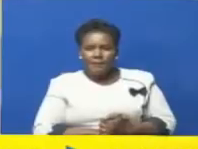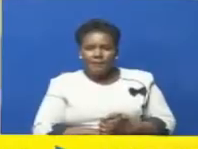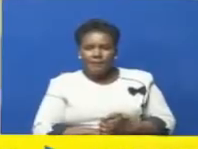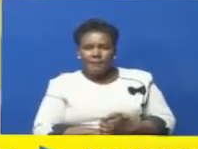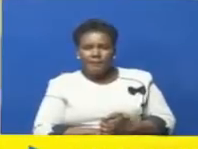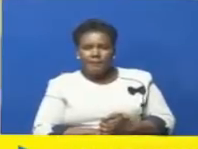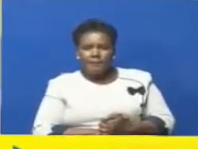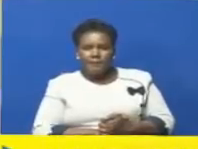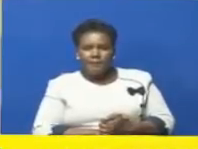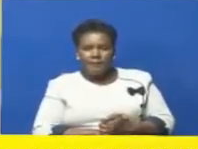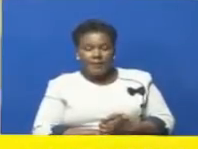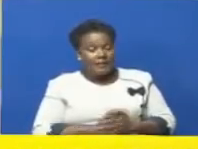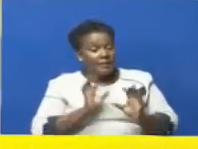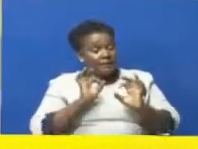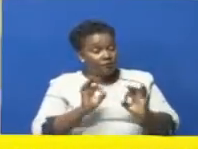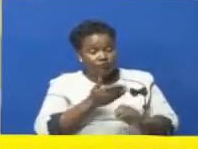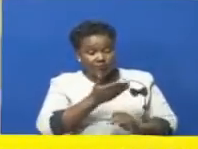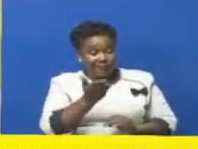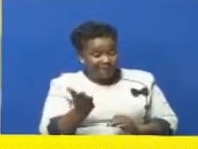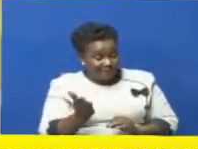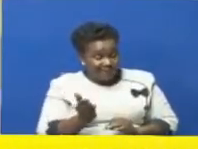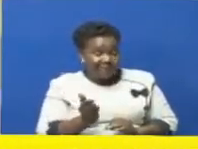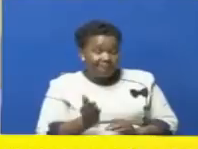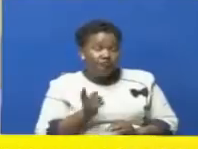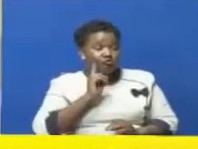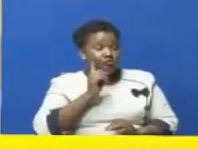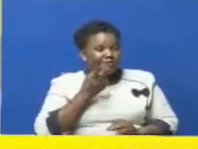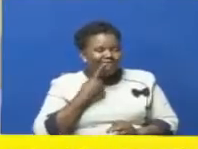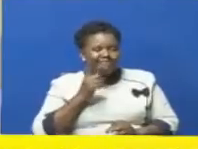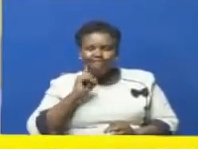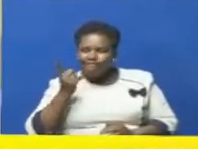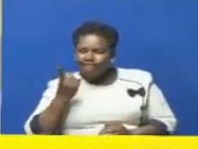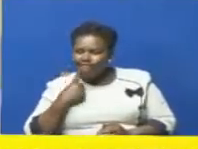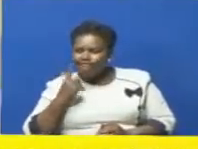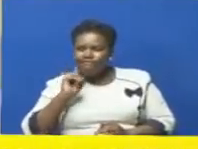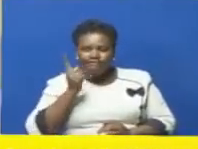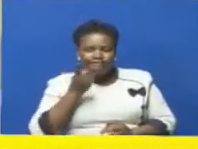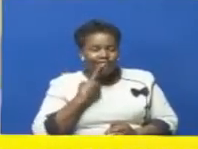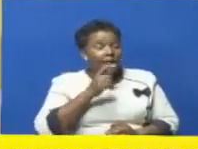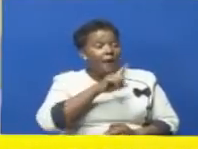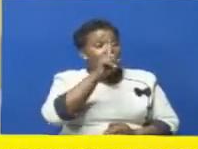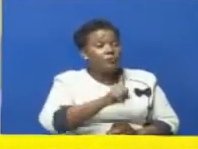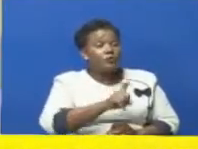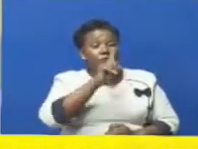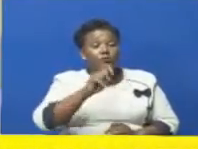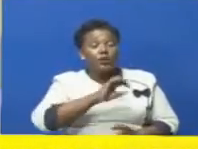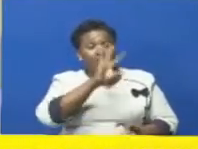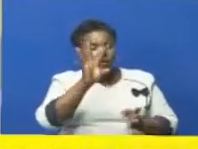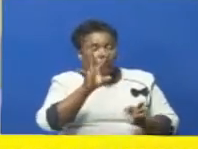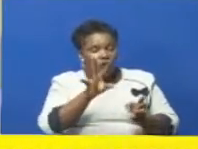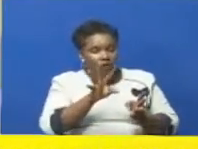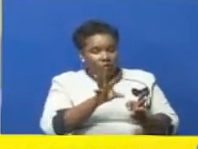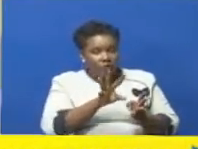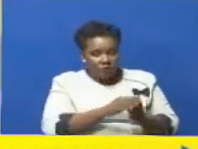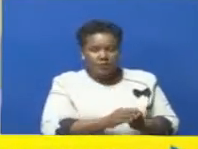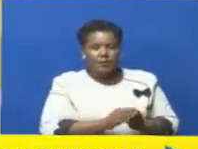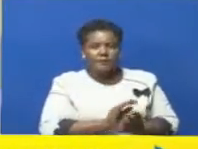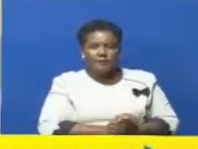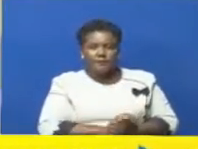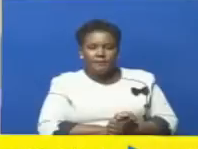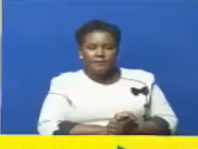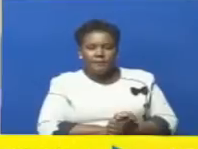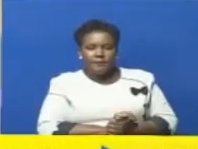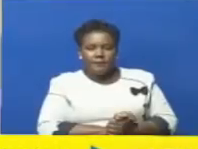wananchi. Kujitokeze kujibu maswali kwa usahihi, kutoa taarifa sahihi kwa lengo la kupata takwimu sahihi